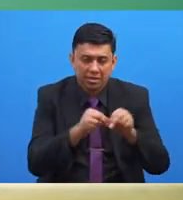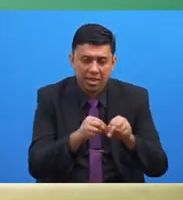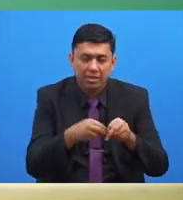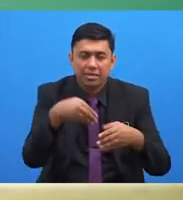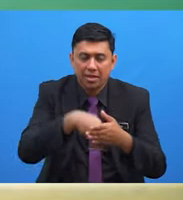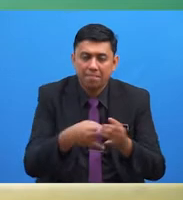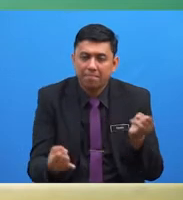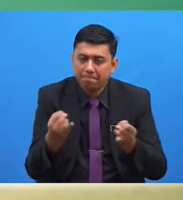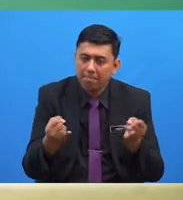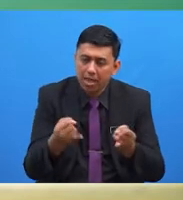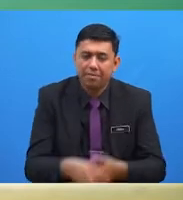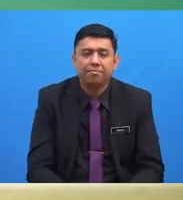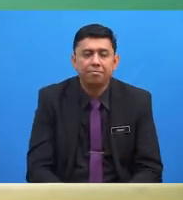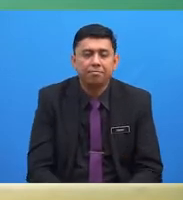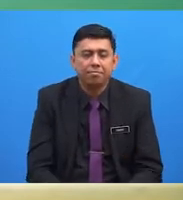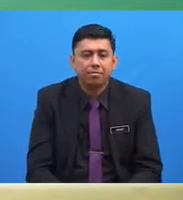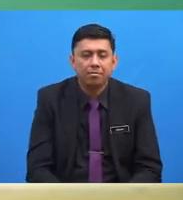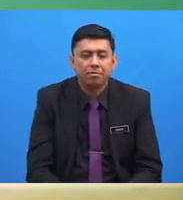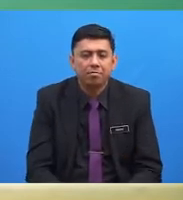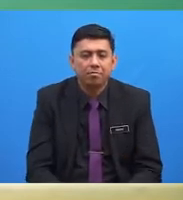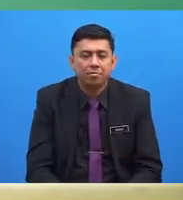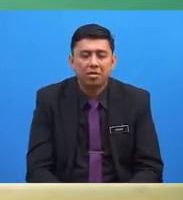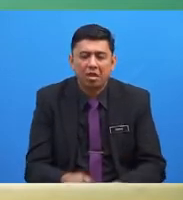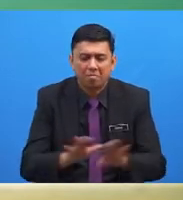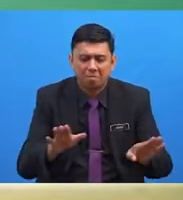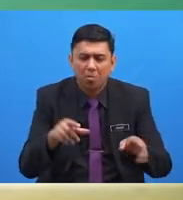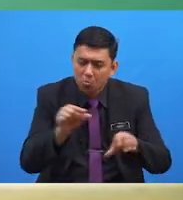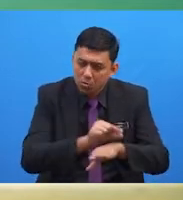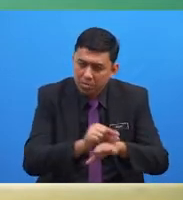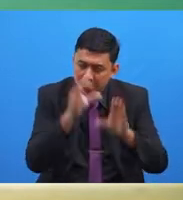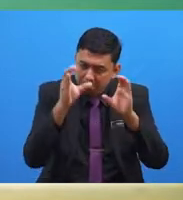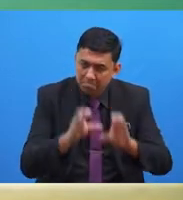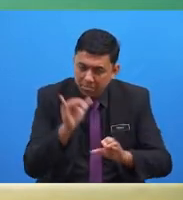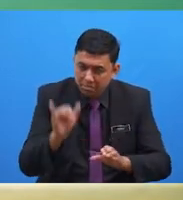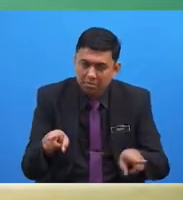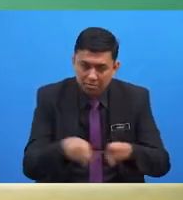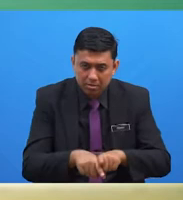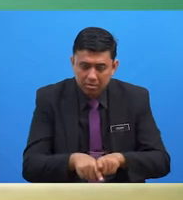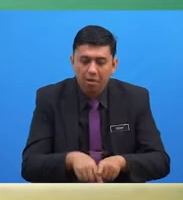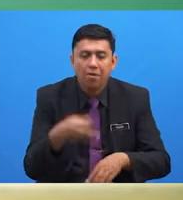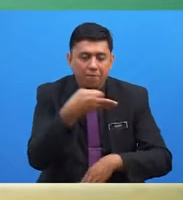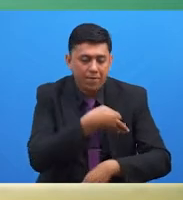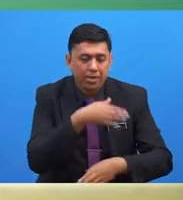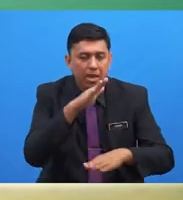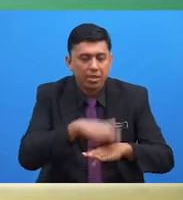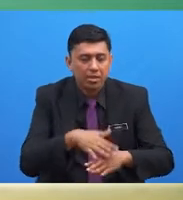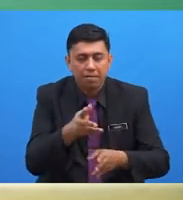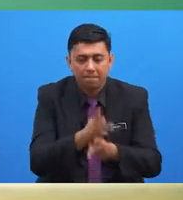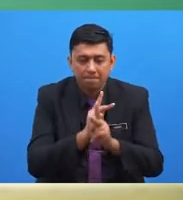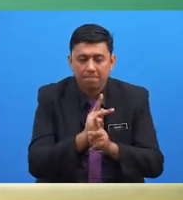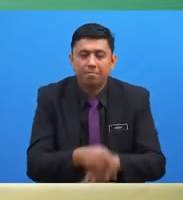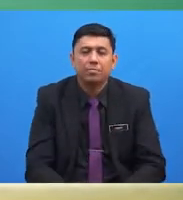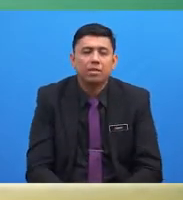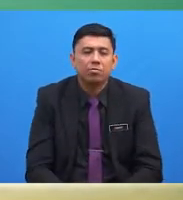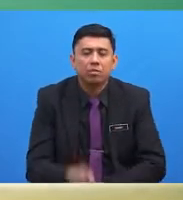duga. Terma yang sama akan terpakai untuk faedah atas pinjaman, di mana